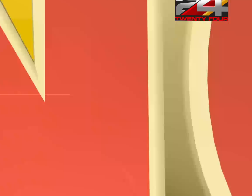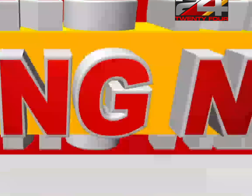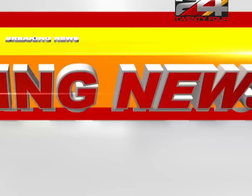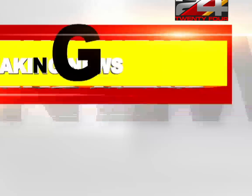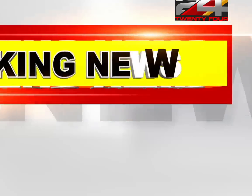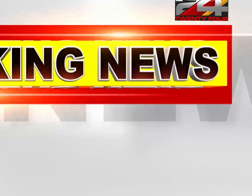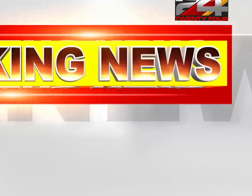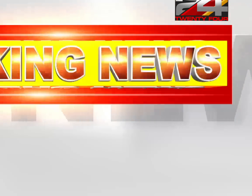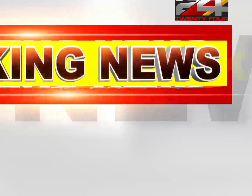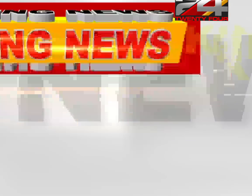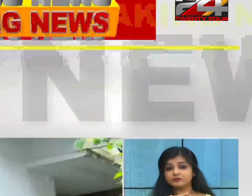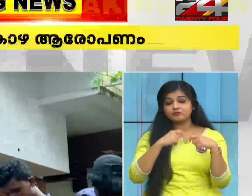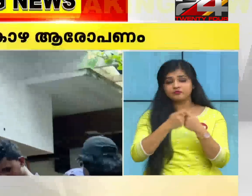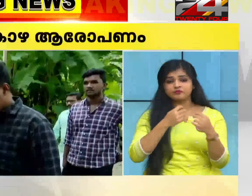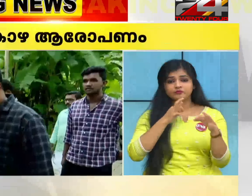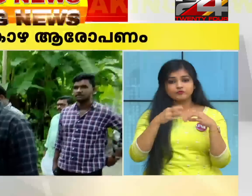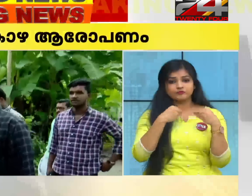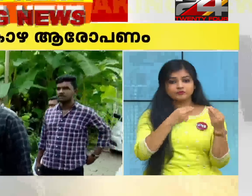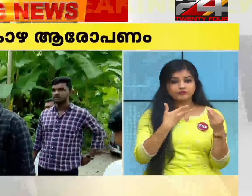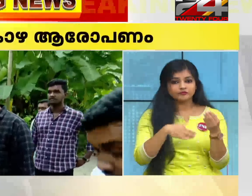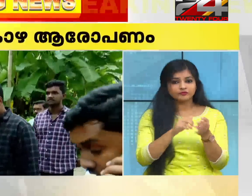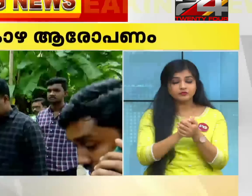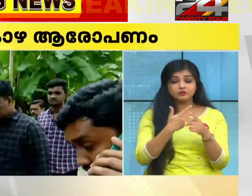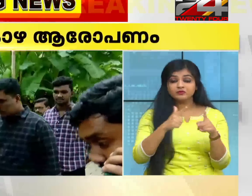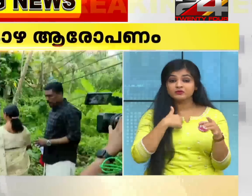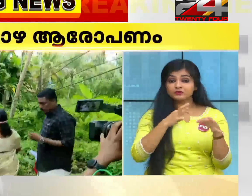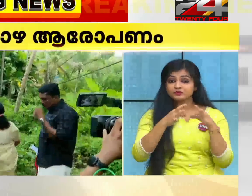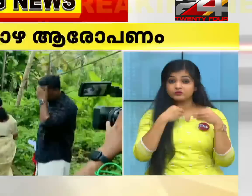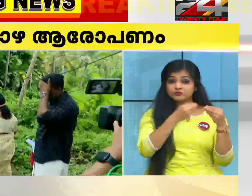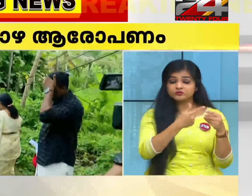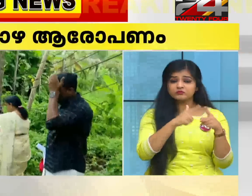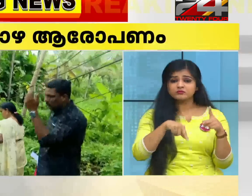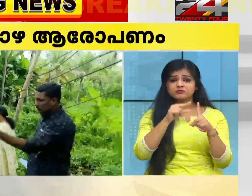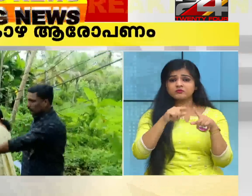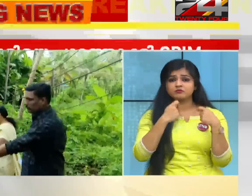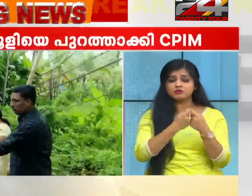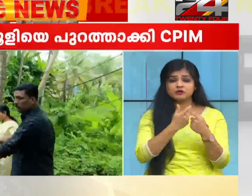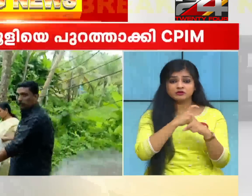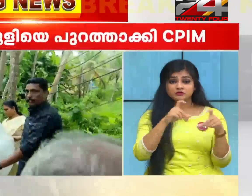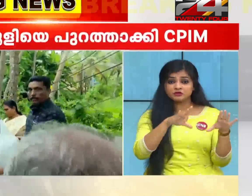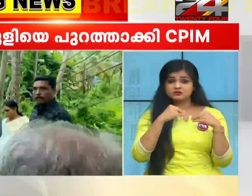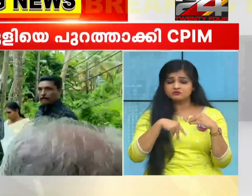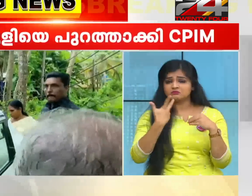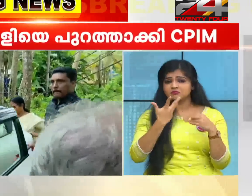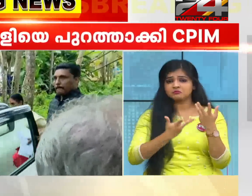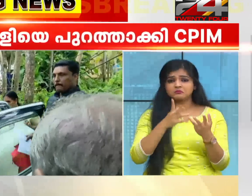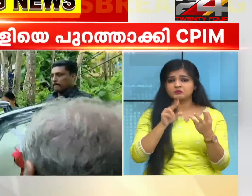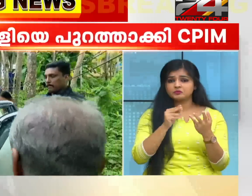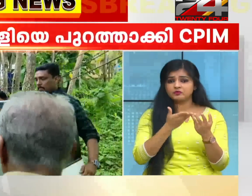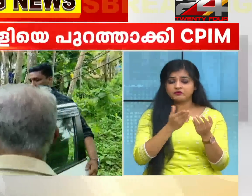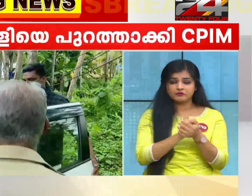മുൻപാകെയും താൻ വിശദീകരണം നൽകിയിട്ടുണ്ട്. പക്ഷേ തൻ്റെ വിശദീകരണം പാർട്ടി കൃത്യമായ രീതിയിൽ എടുത്തോ എന്നുള്ള കാര്യം തനിക്കറിയില്ല. തന്നെ ഈ